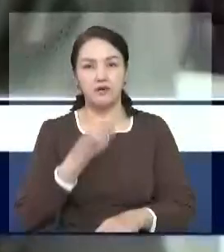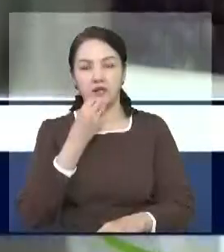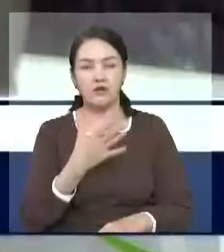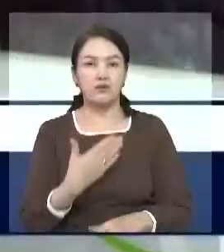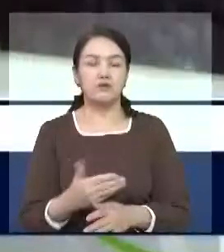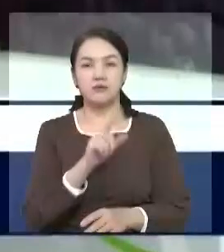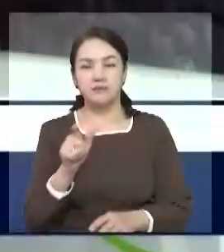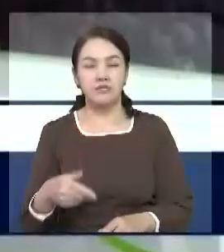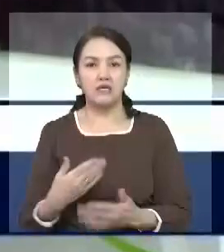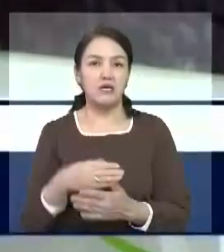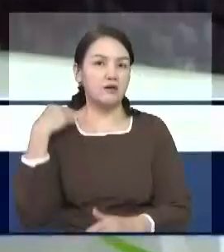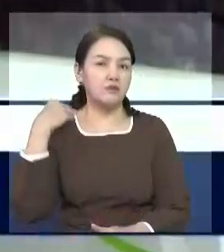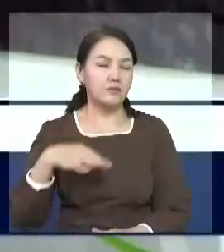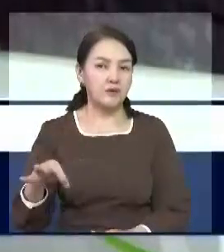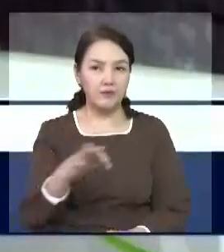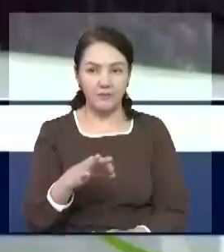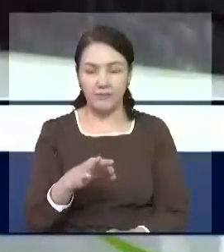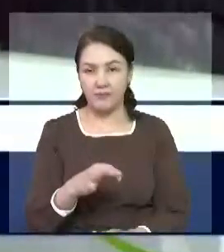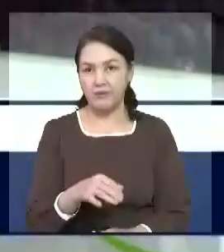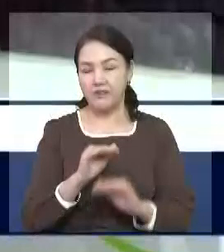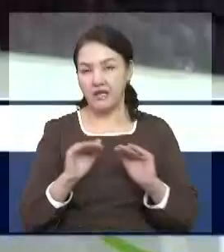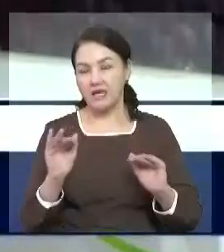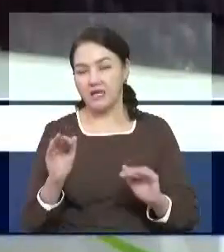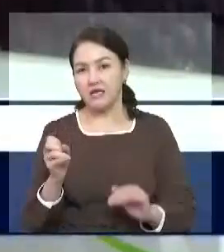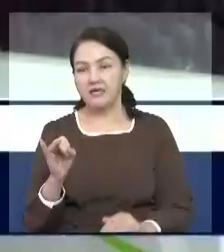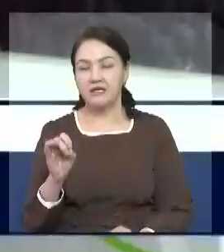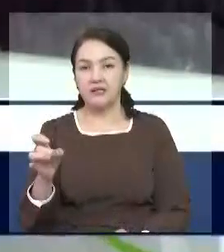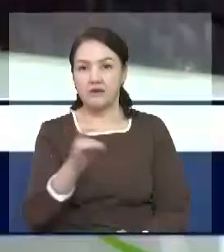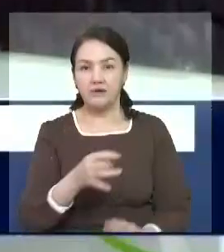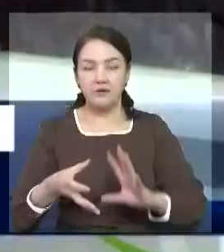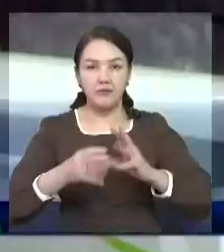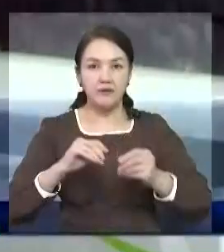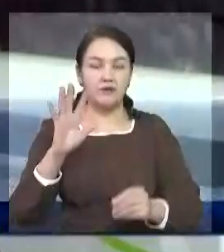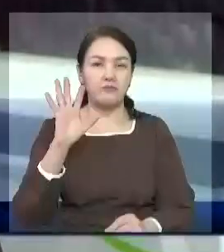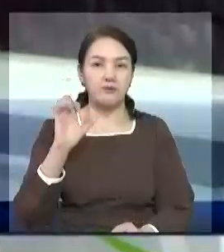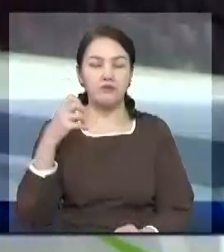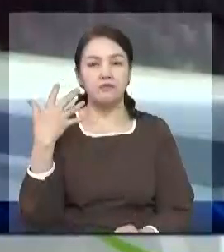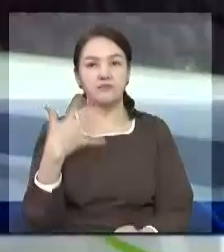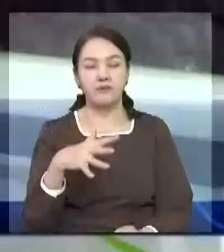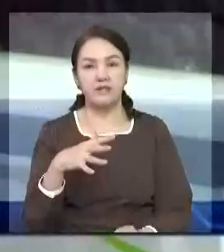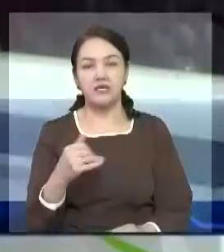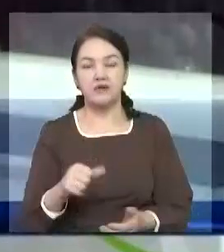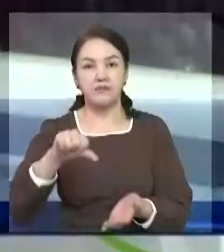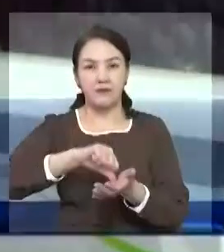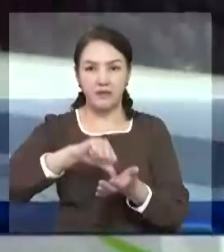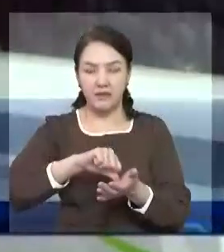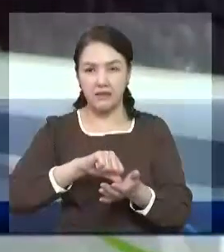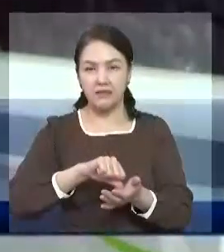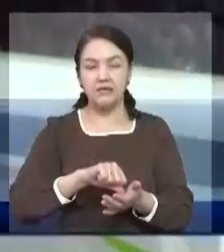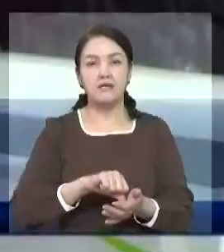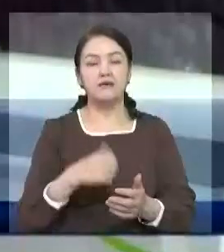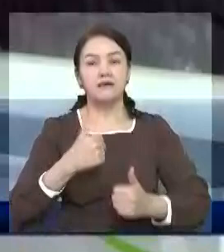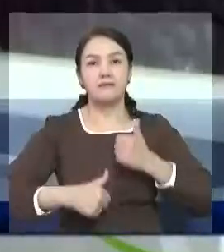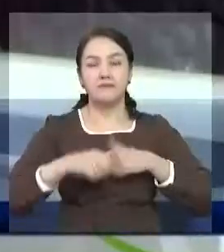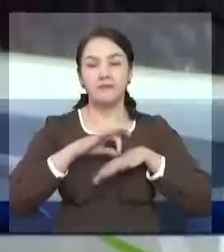разных регионов страны. Актюбинская область представлена даже ребятами из районов. В общей сложности 550 юных палуанов выходили на ковер.